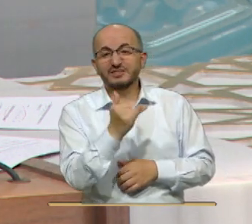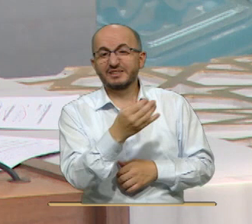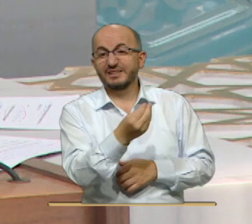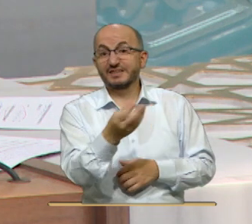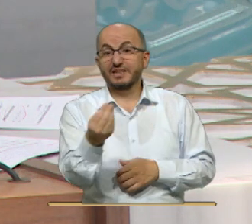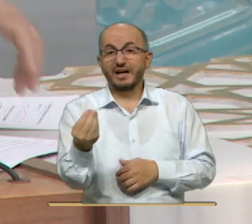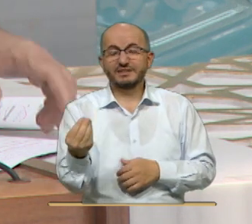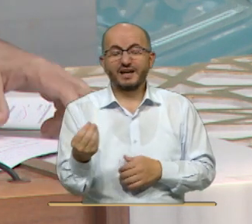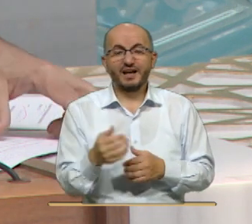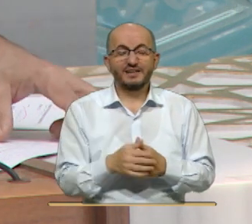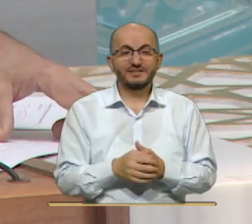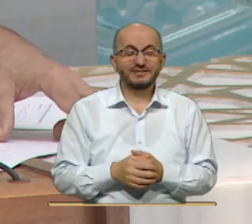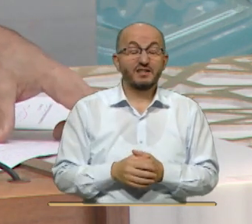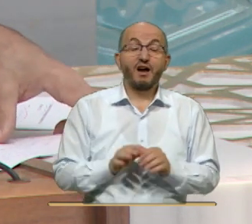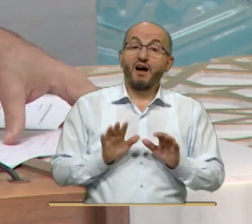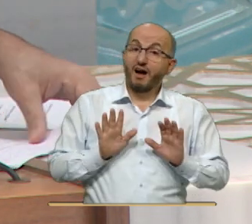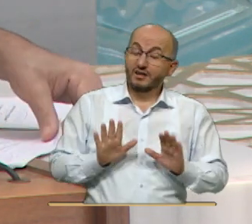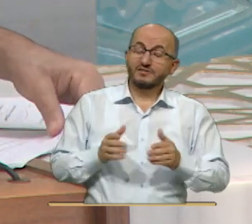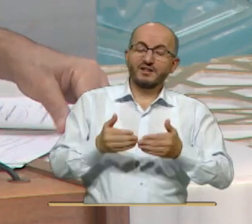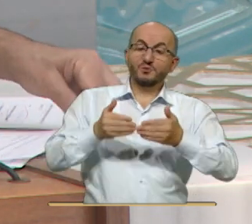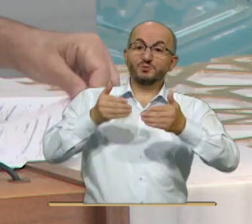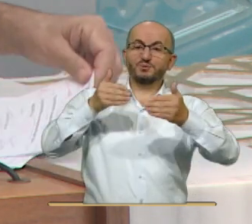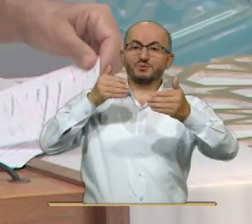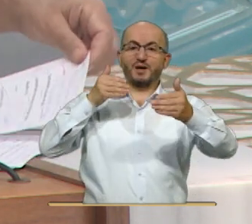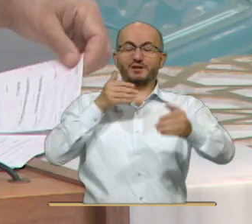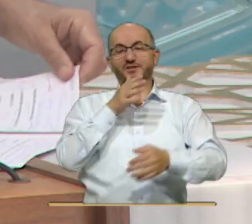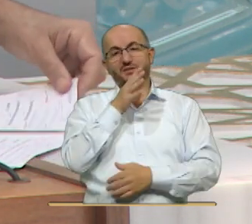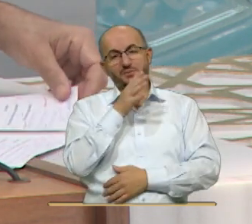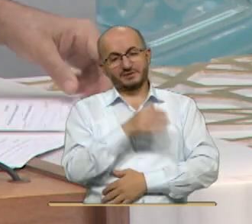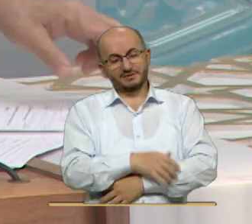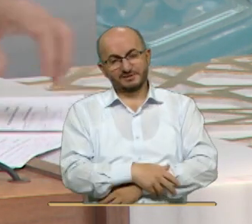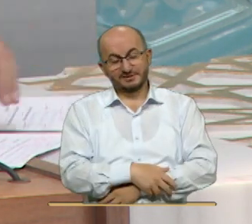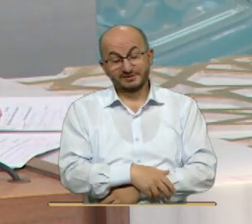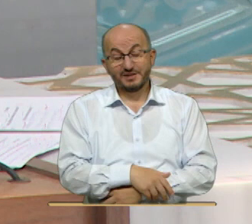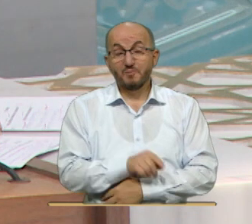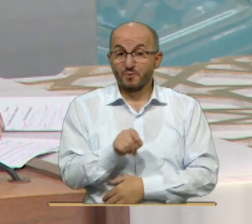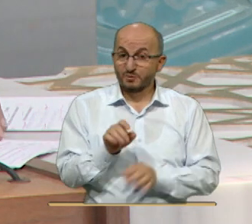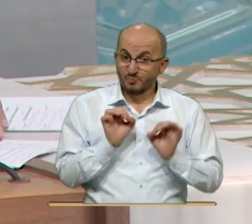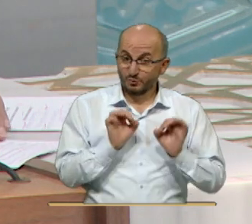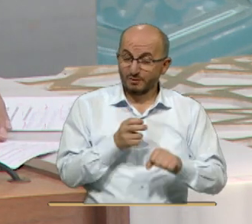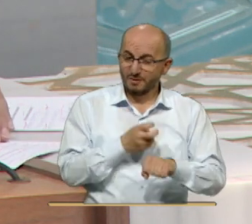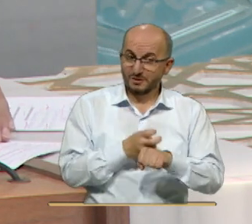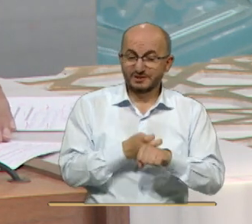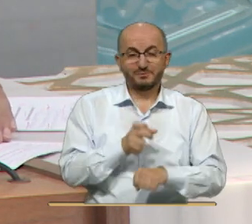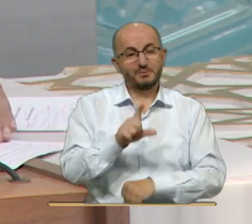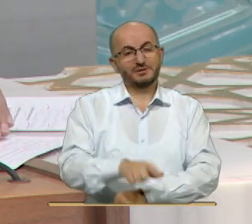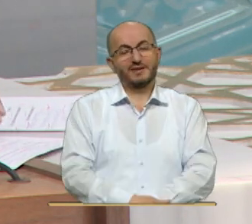çirkinliklerden, çirkefliklerden ancak uzaklaşabiliriz. Bunu mutlaka başarmamız